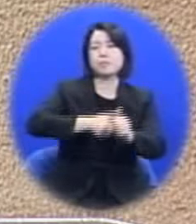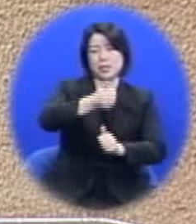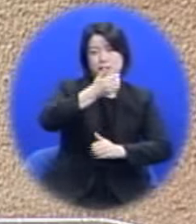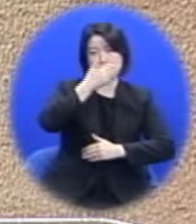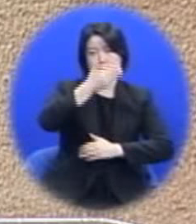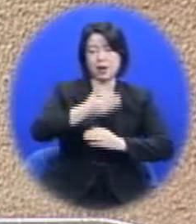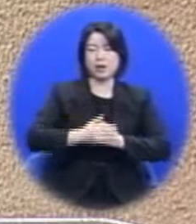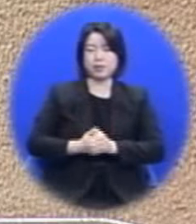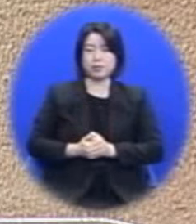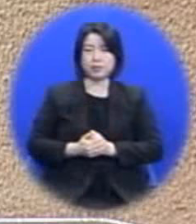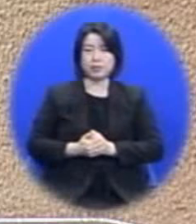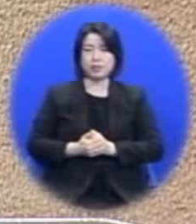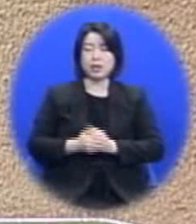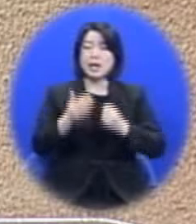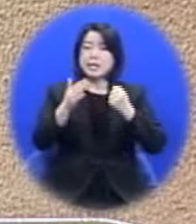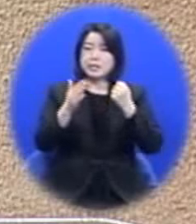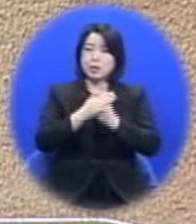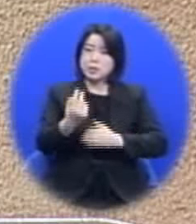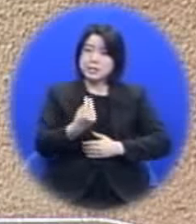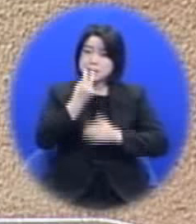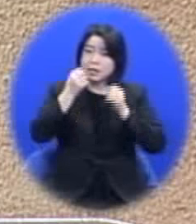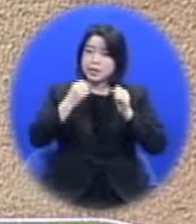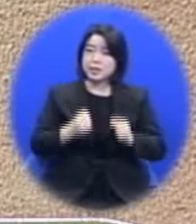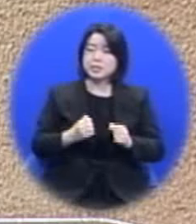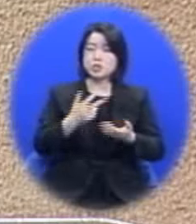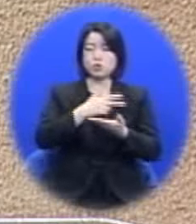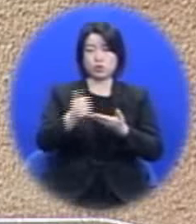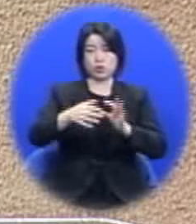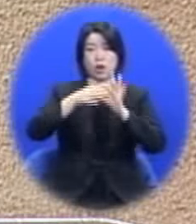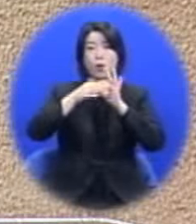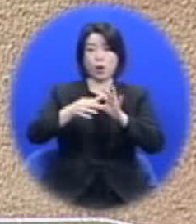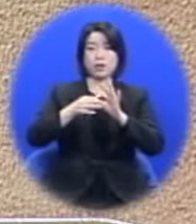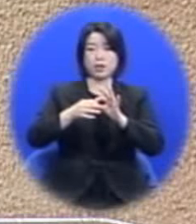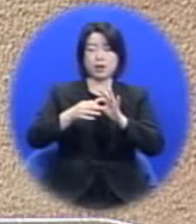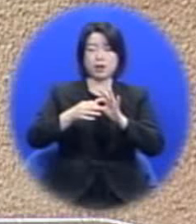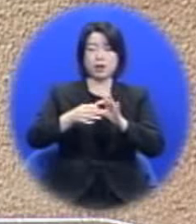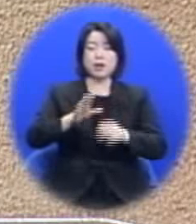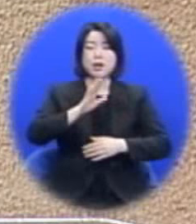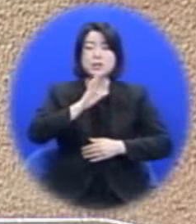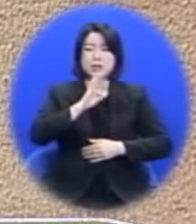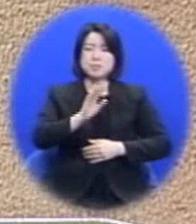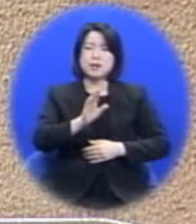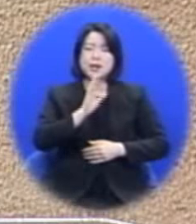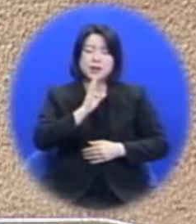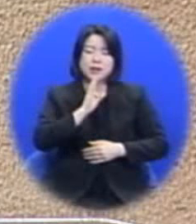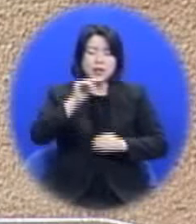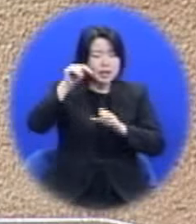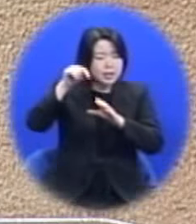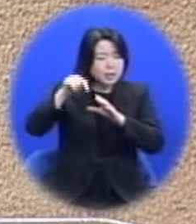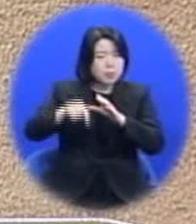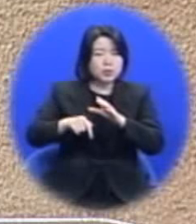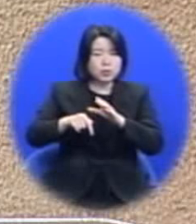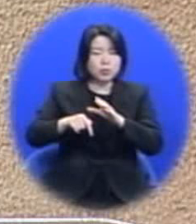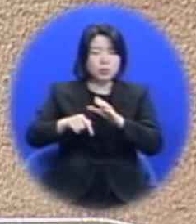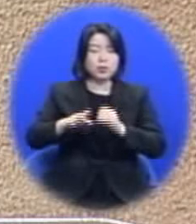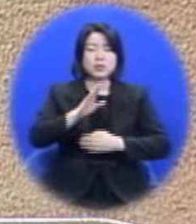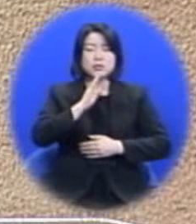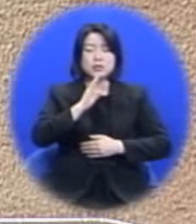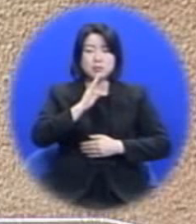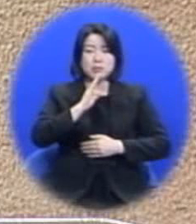이겼거든요. 그러니까 살아 계신 주님과의 관계가 정말 실제고 깊어지고 주님을